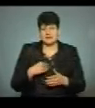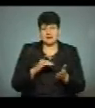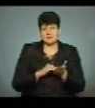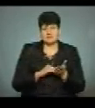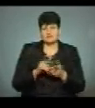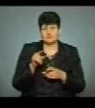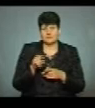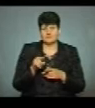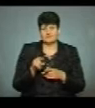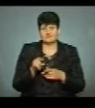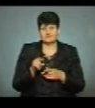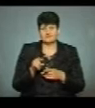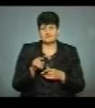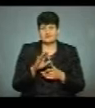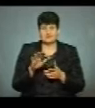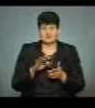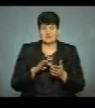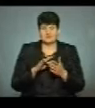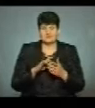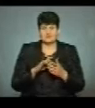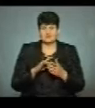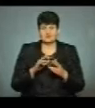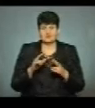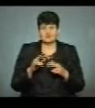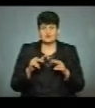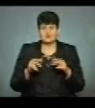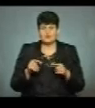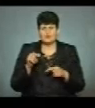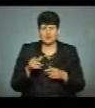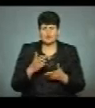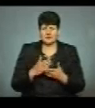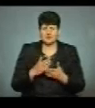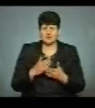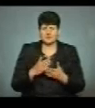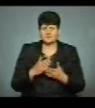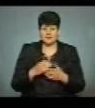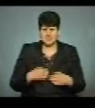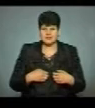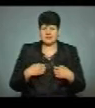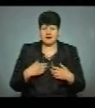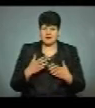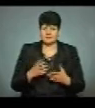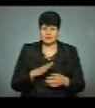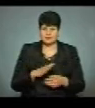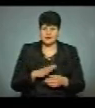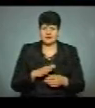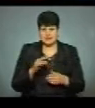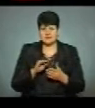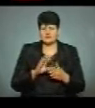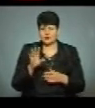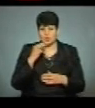він головне не мандражував на стоїці, бо в нього є такий страх трохи на останньому рубежі. Написав, що всього йому